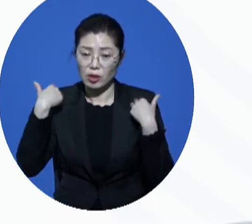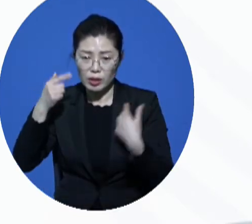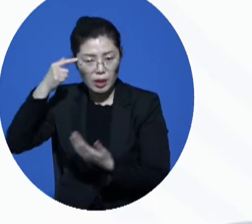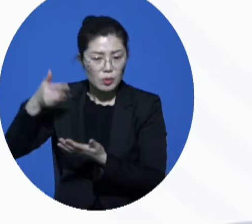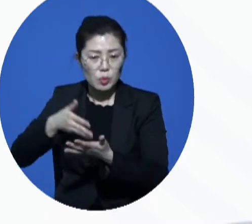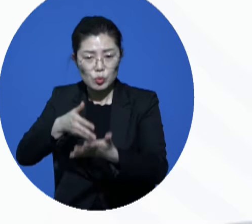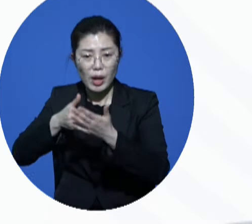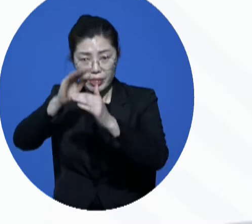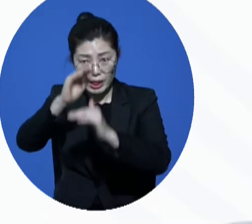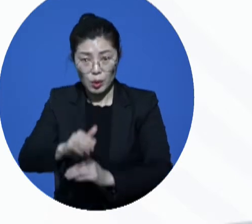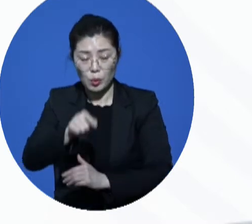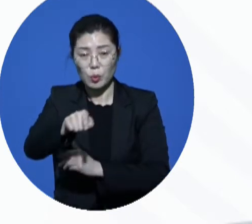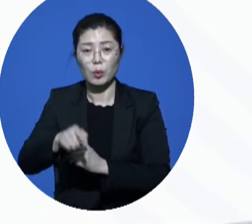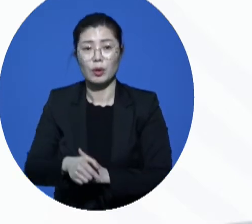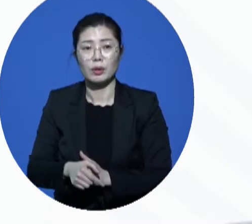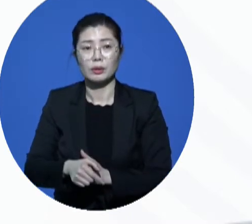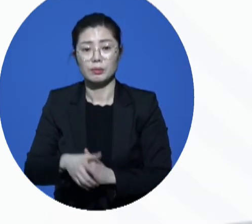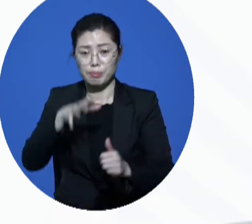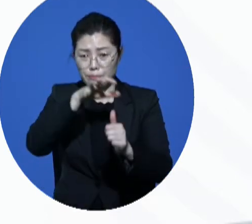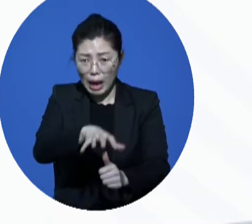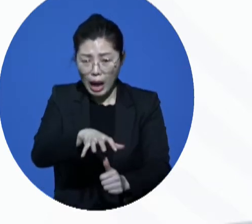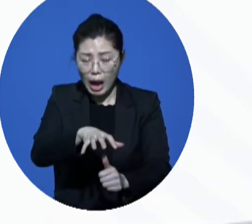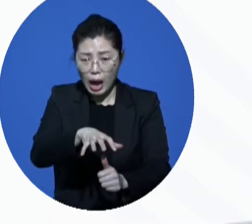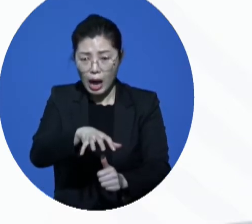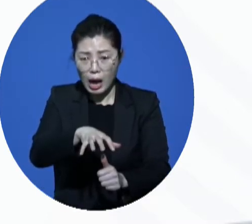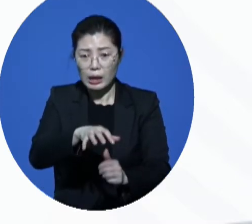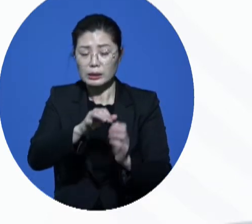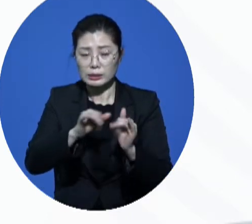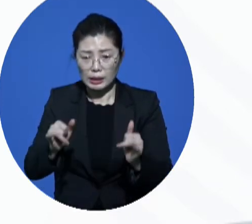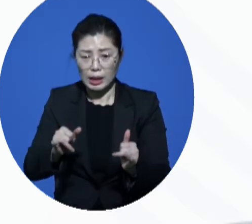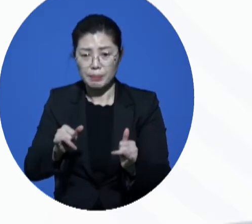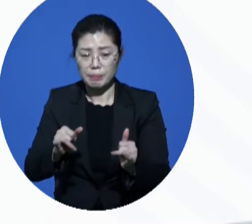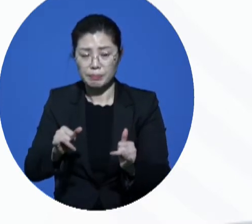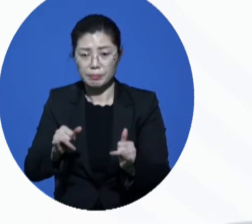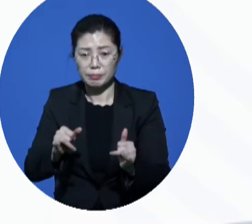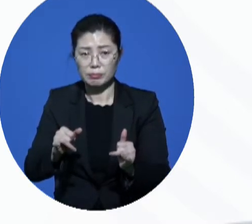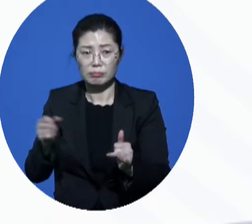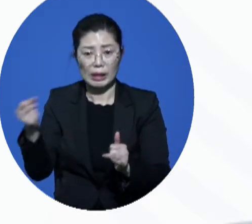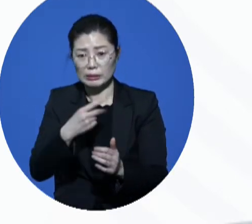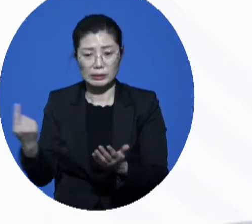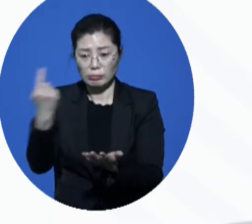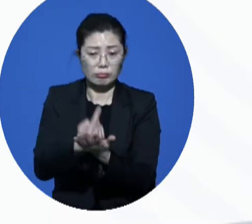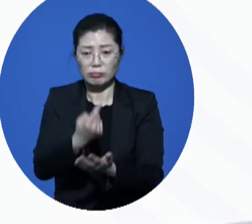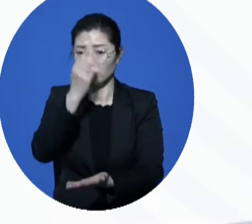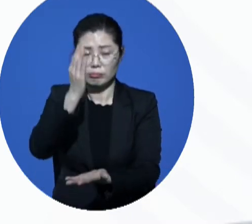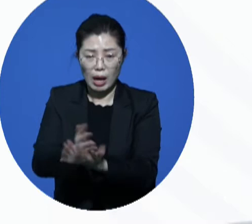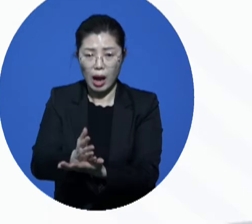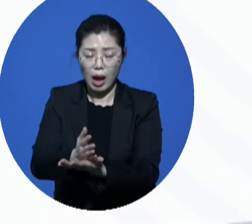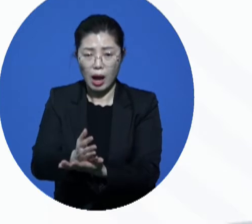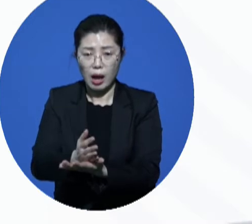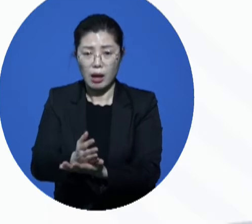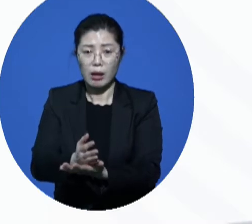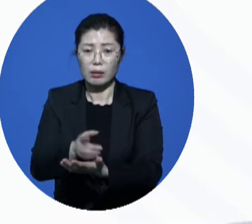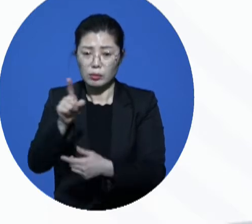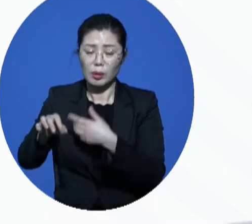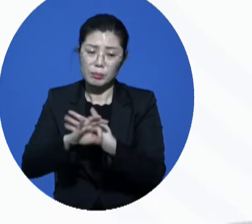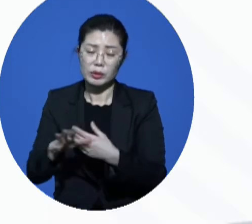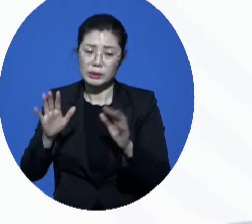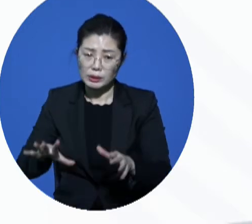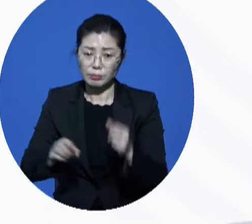이러합니다. 코호트 격리 됐었던 사람들을 재입소시키지 마라. 재입소시킴으로써 기본권을 침해하는